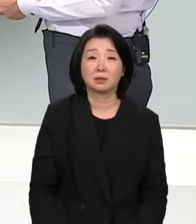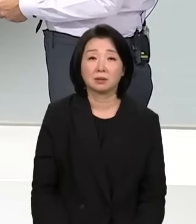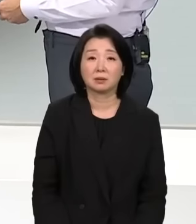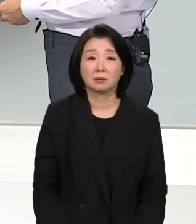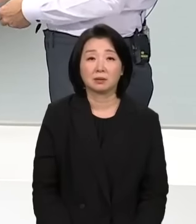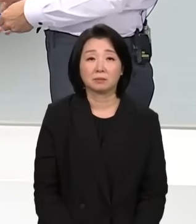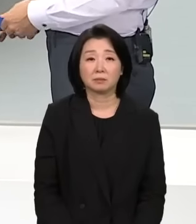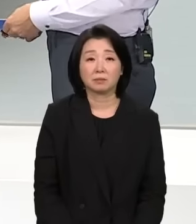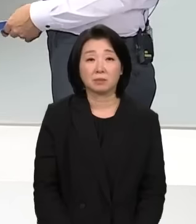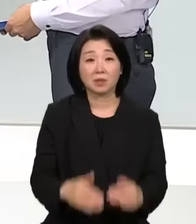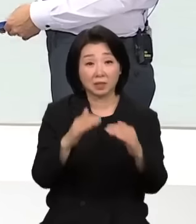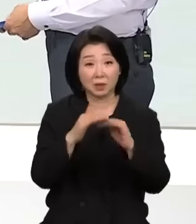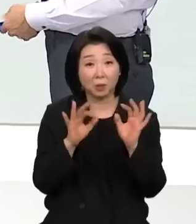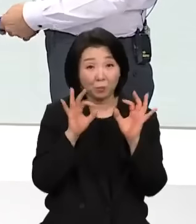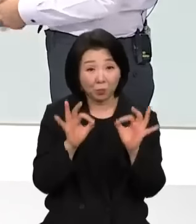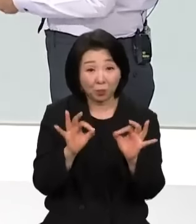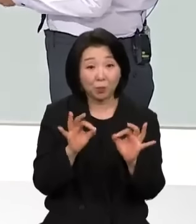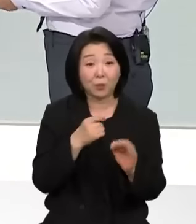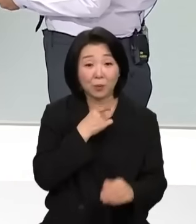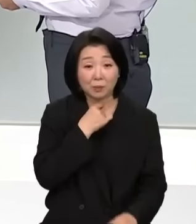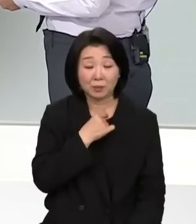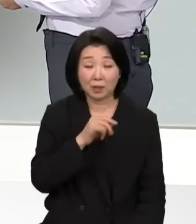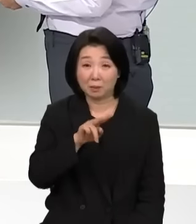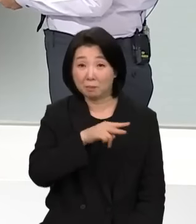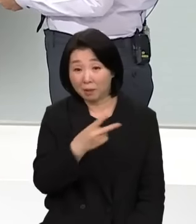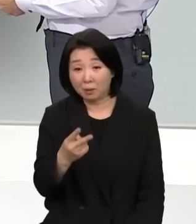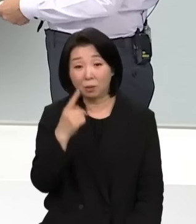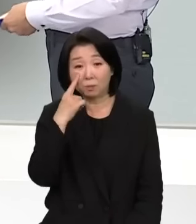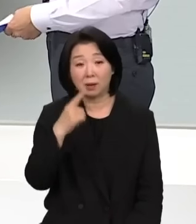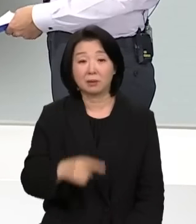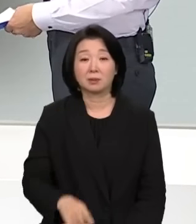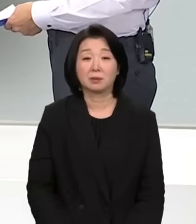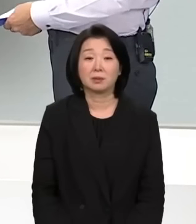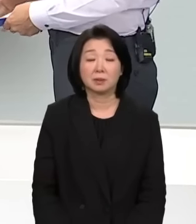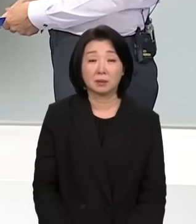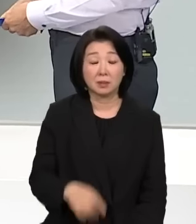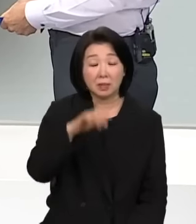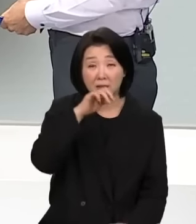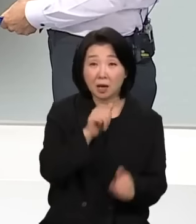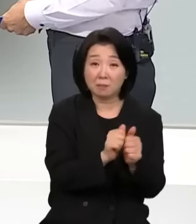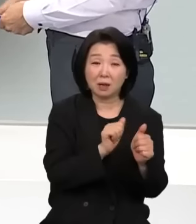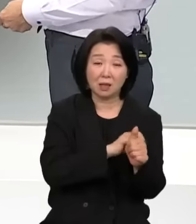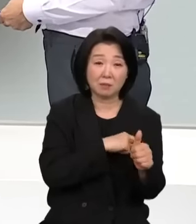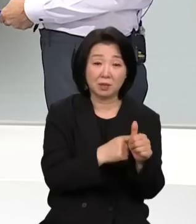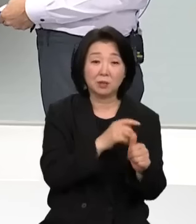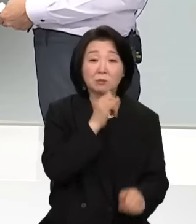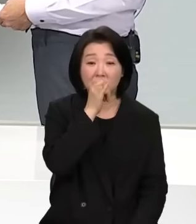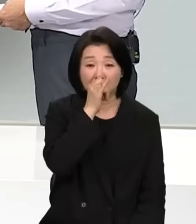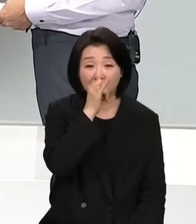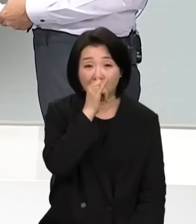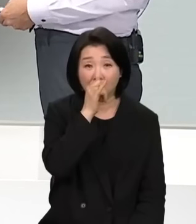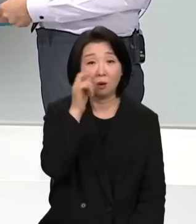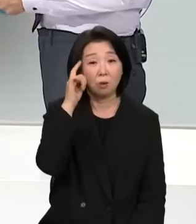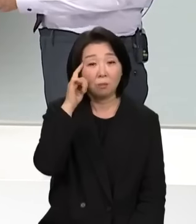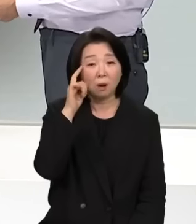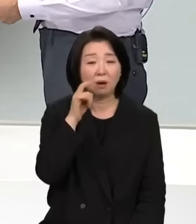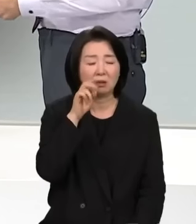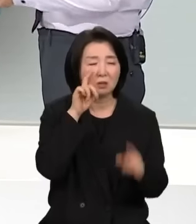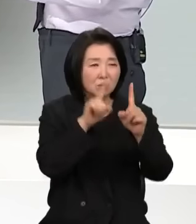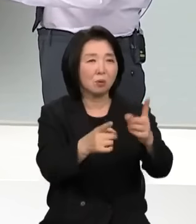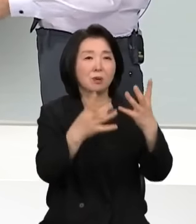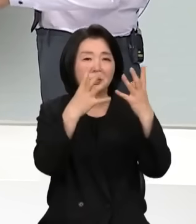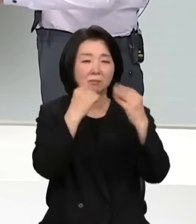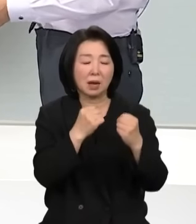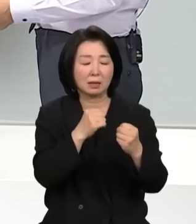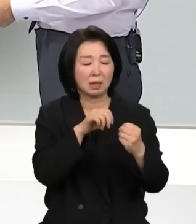더 내용을 보겠습니다 그대로 의협을 해서 가지고 왔는데요 자 양파남이라는 별명을 가진 참고로 양파남이라는 거는 의혹이 많아서